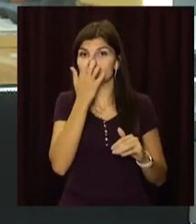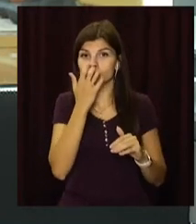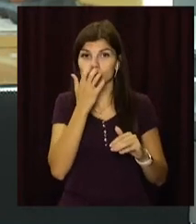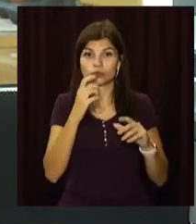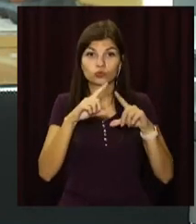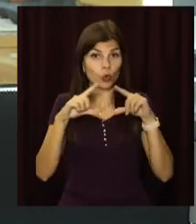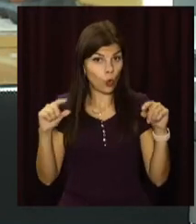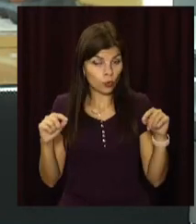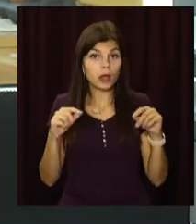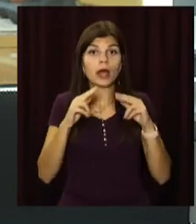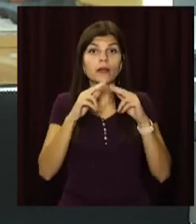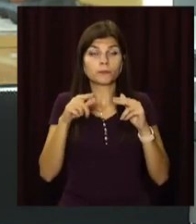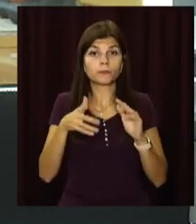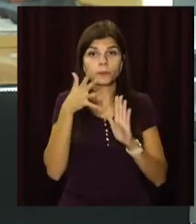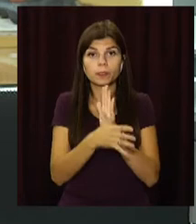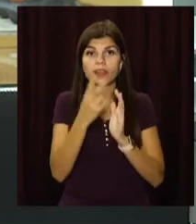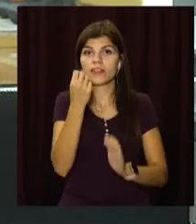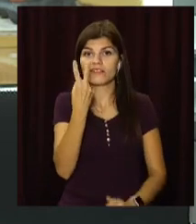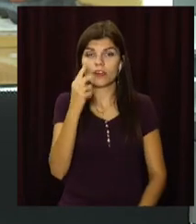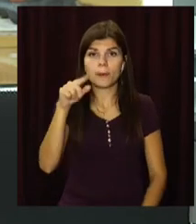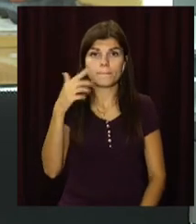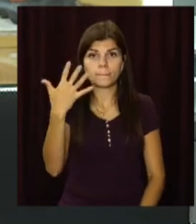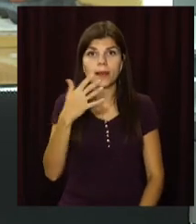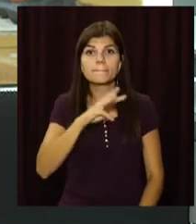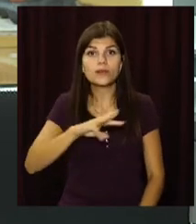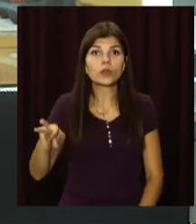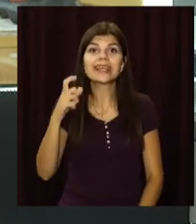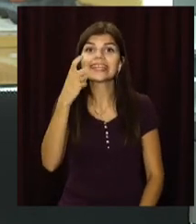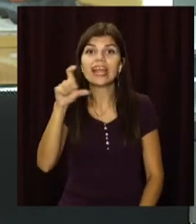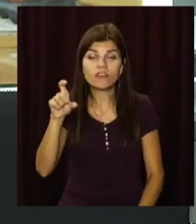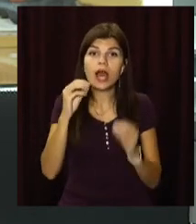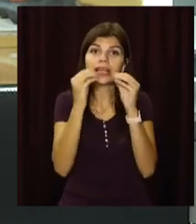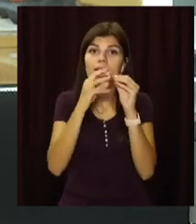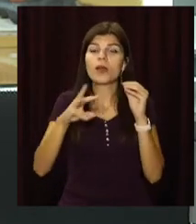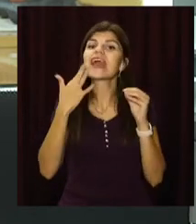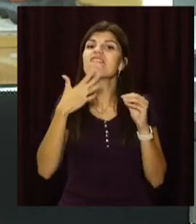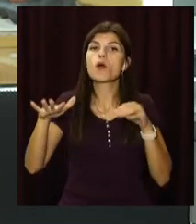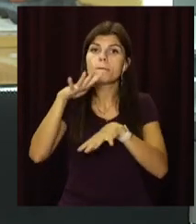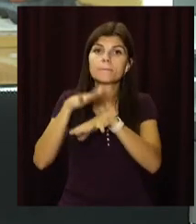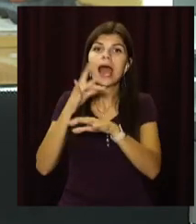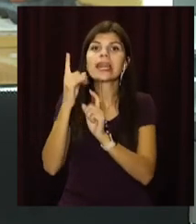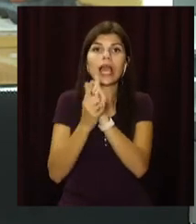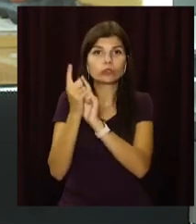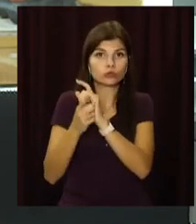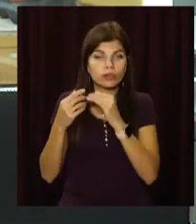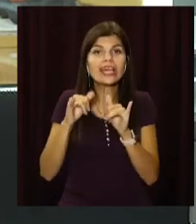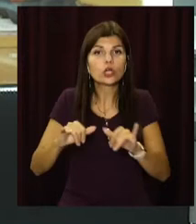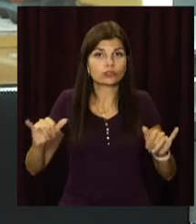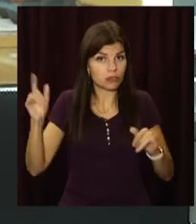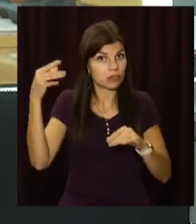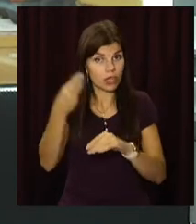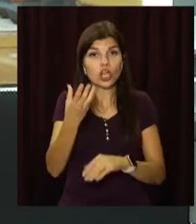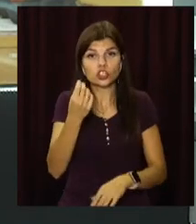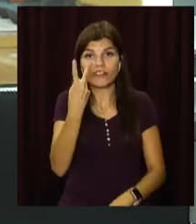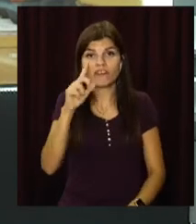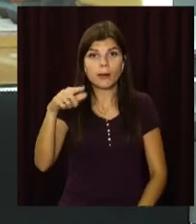Дніпрі. Загалом витратили 12,5 мільйонів євро. 10 мільйонів надав Європейський банк реконструкції та розвитку. Ще